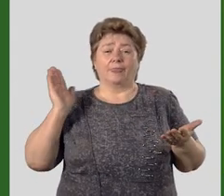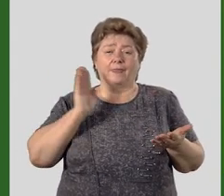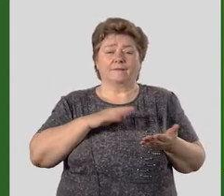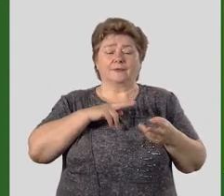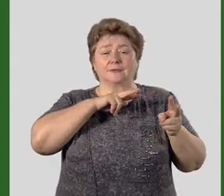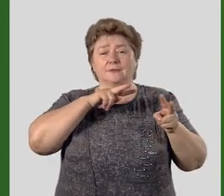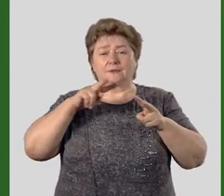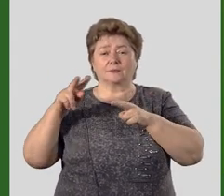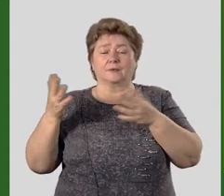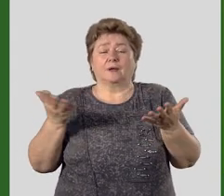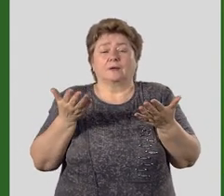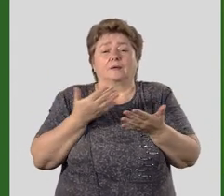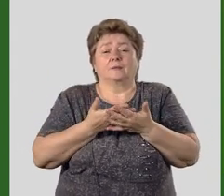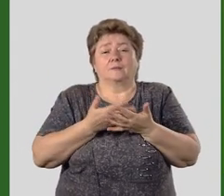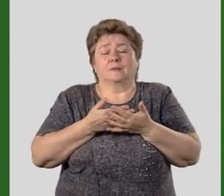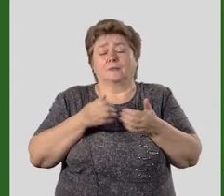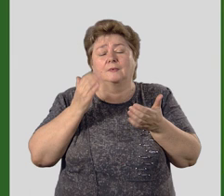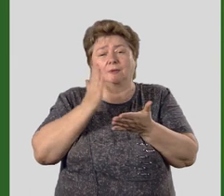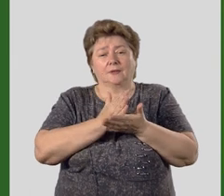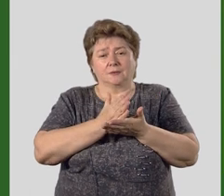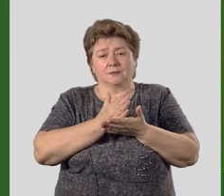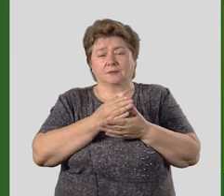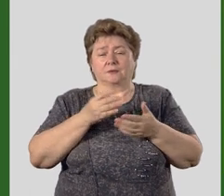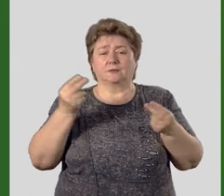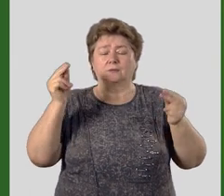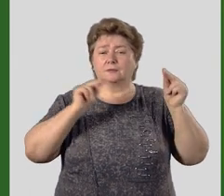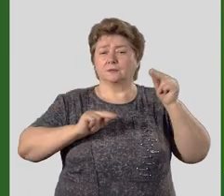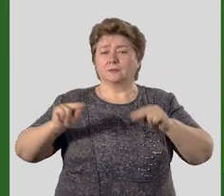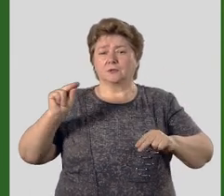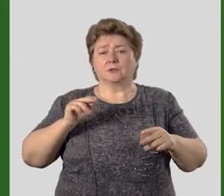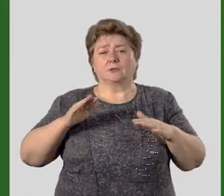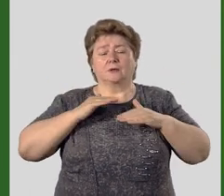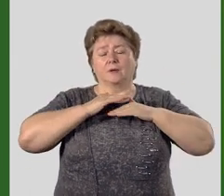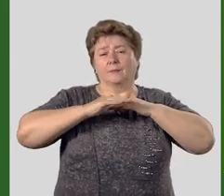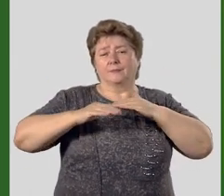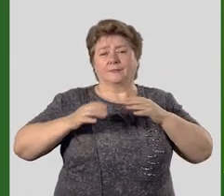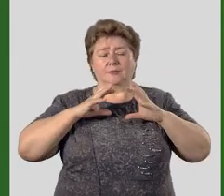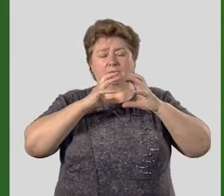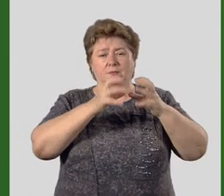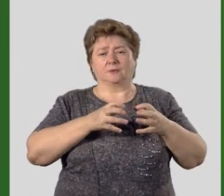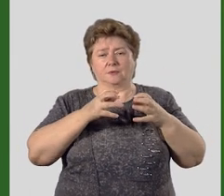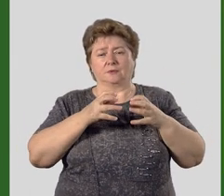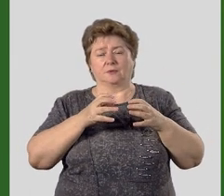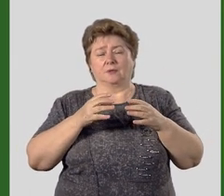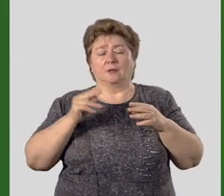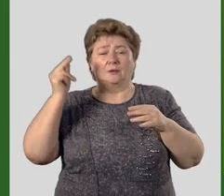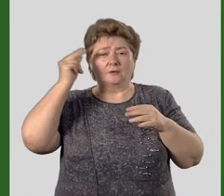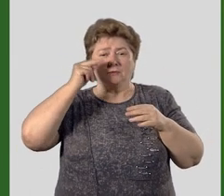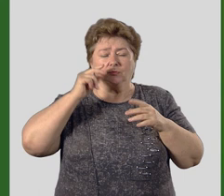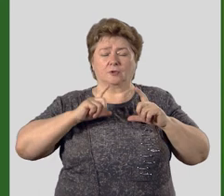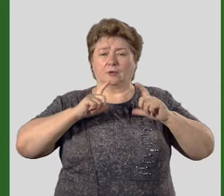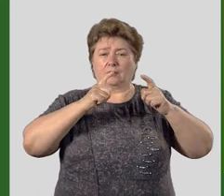Давайте рассмотрим, какие виды существуют изображения земной поверхности. При